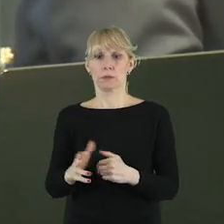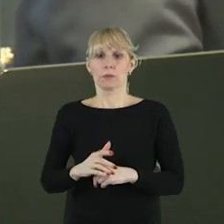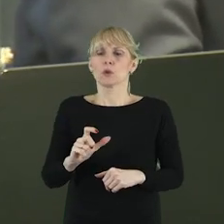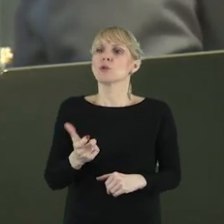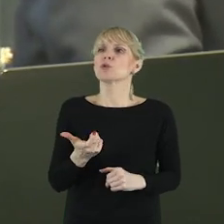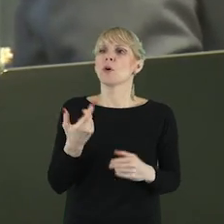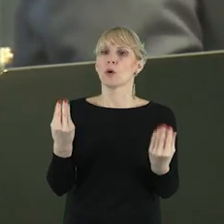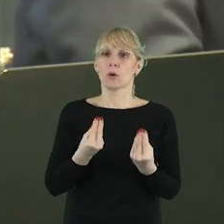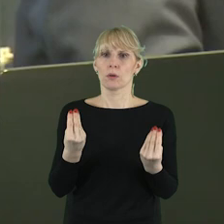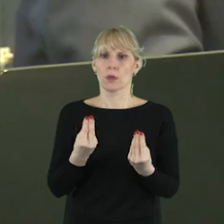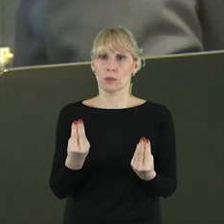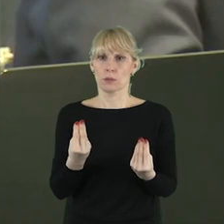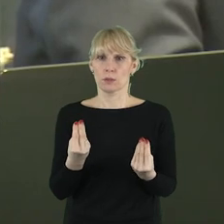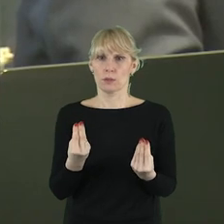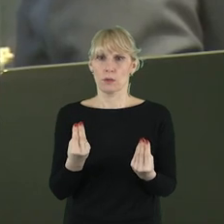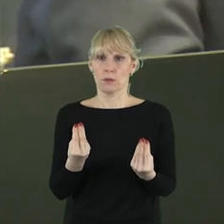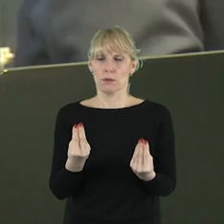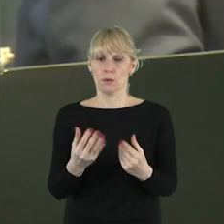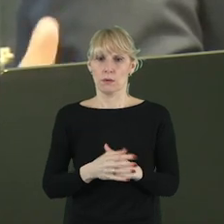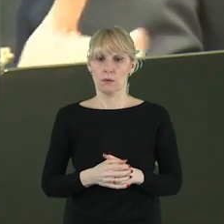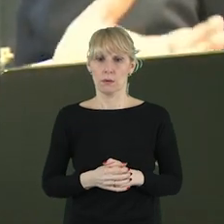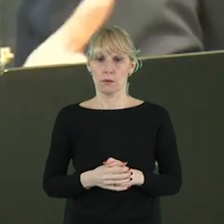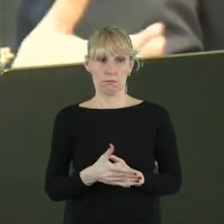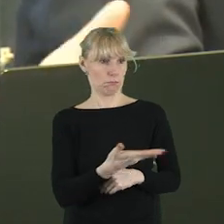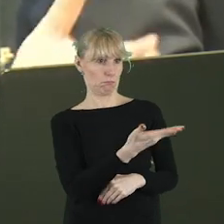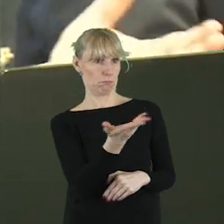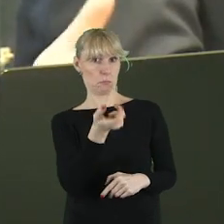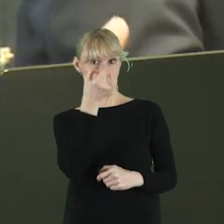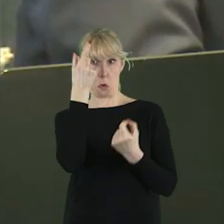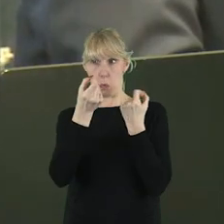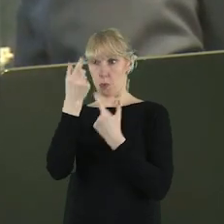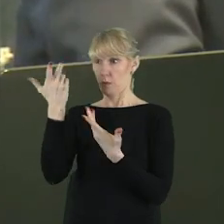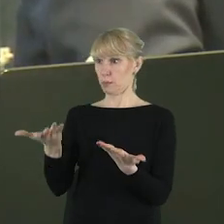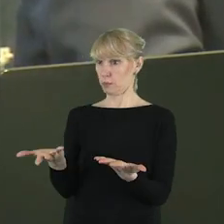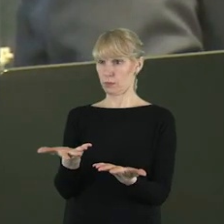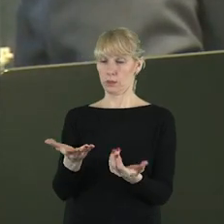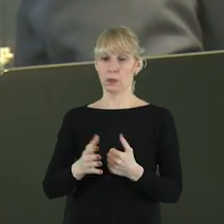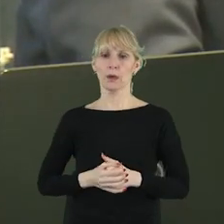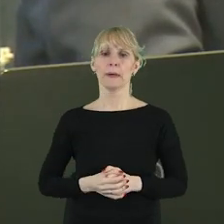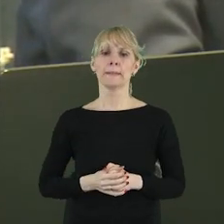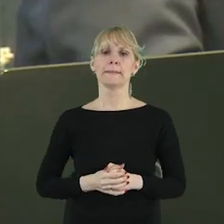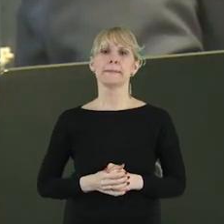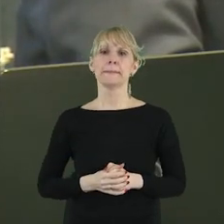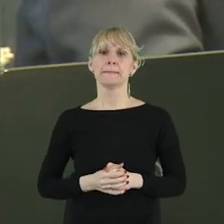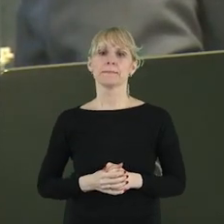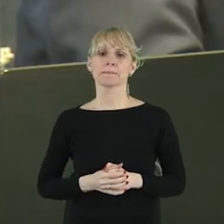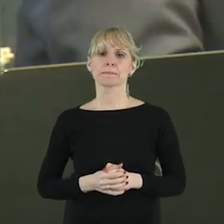pomysł? Czy macie państwo jakiś pomysł? Poza takim zaangażowaniem się, o którym mówiłem.